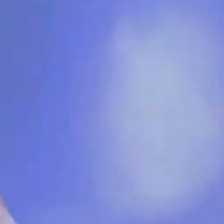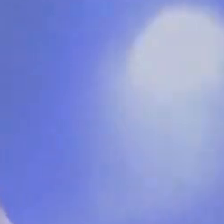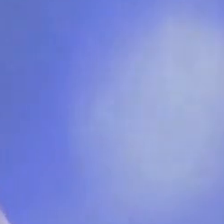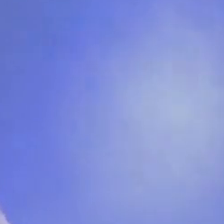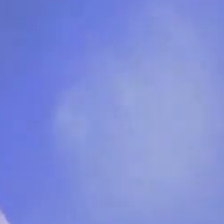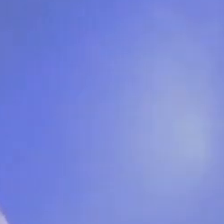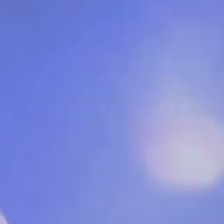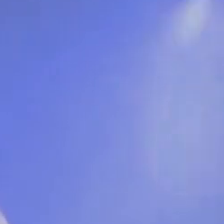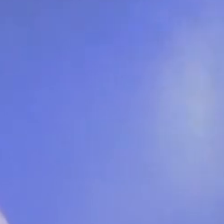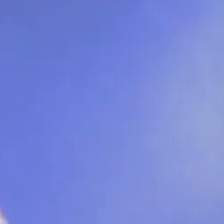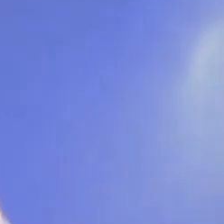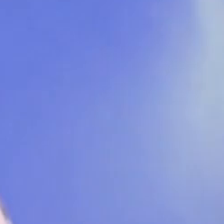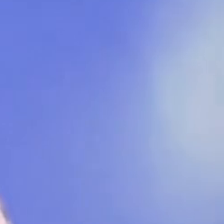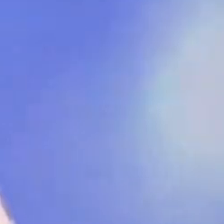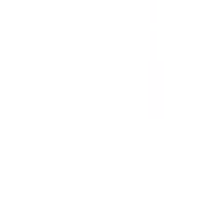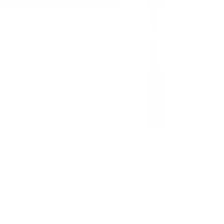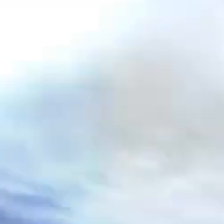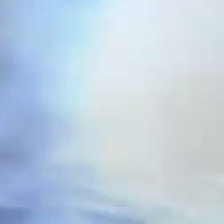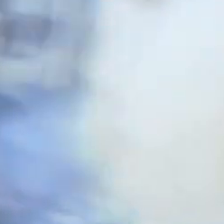점에 송구하게 생각합니다.